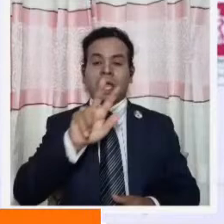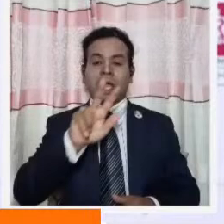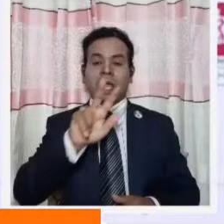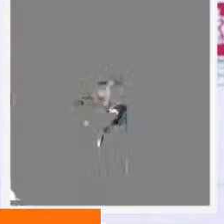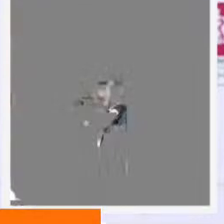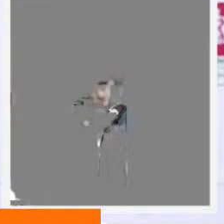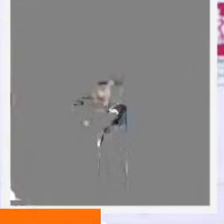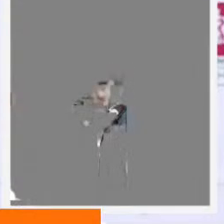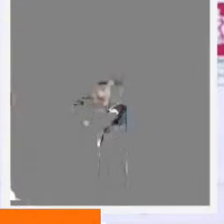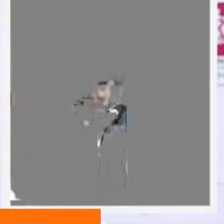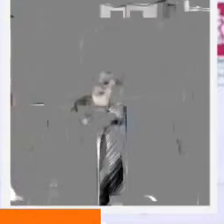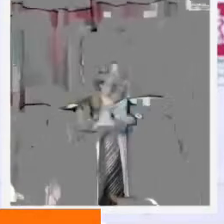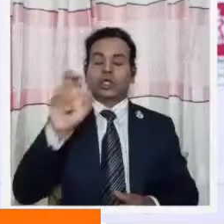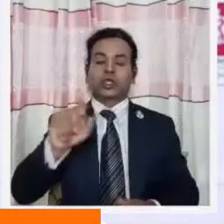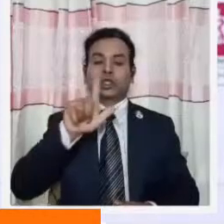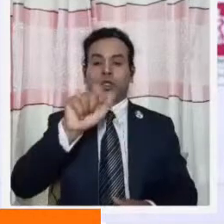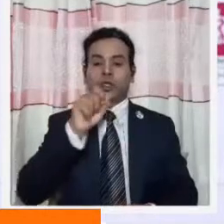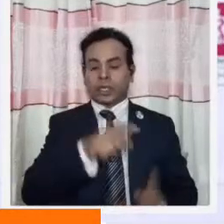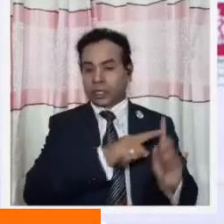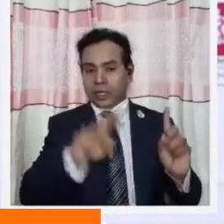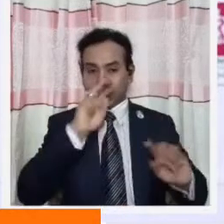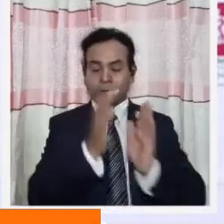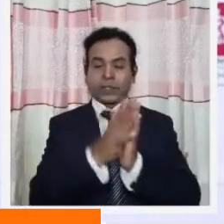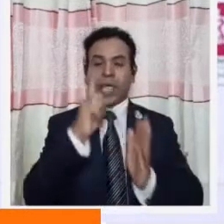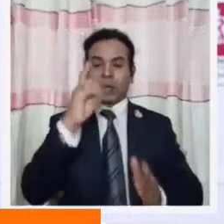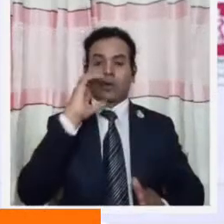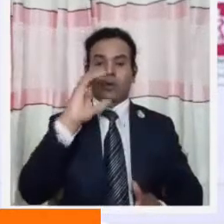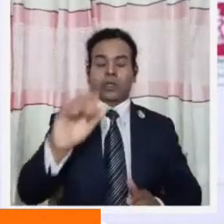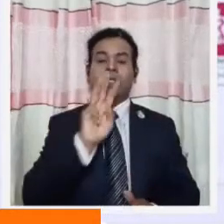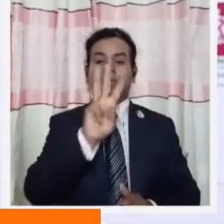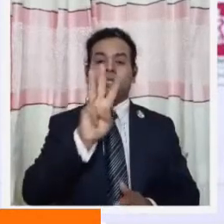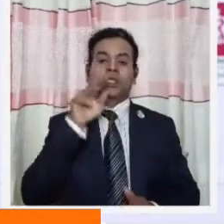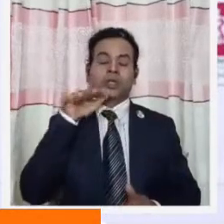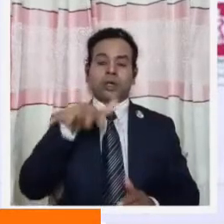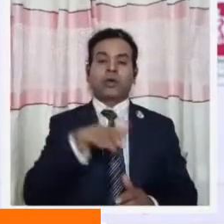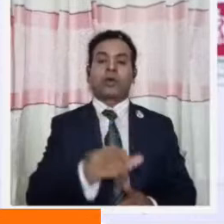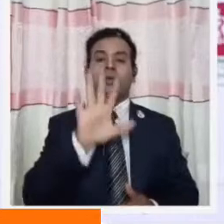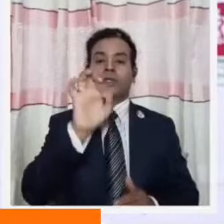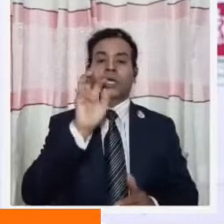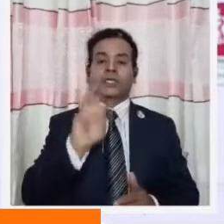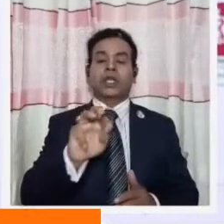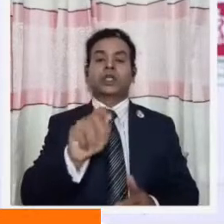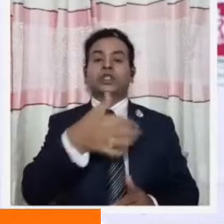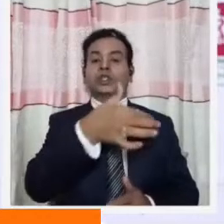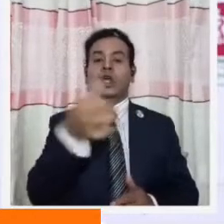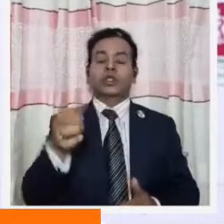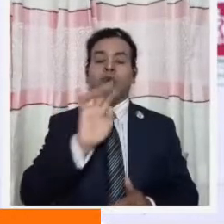বিশ্বে 24 ঘন্টায় শনাক্ত হয়েছেন 1,85,836 জন এবং এ পর্যন্ত